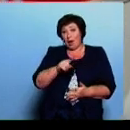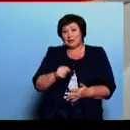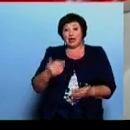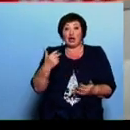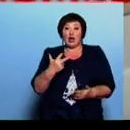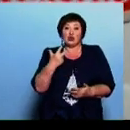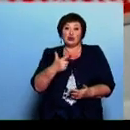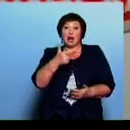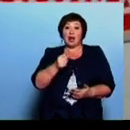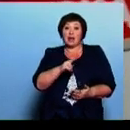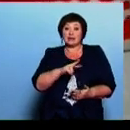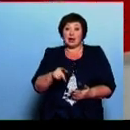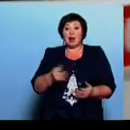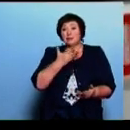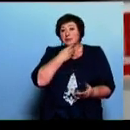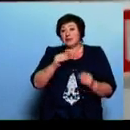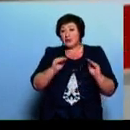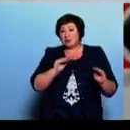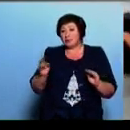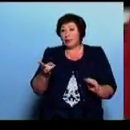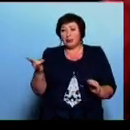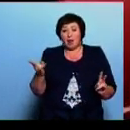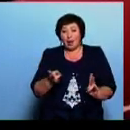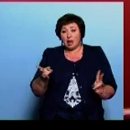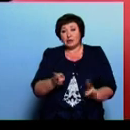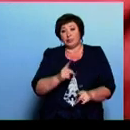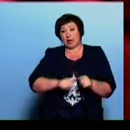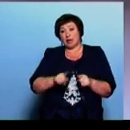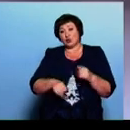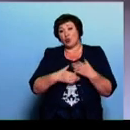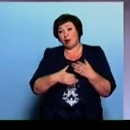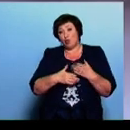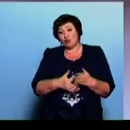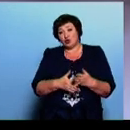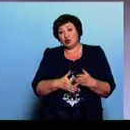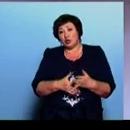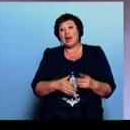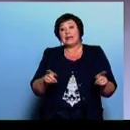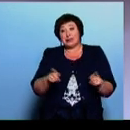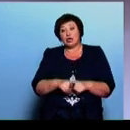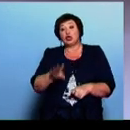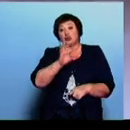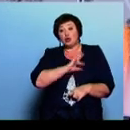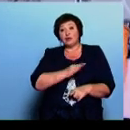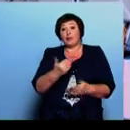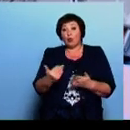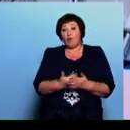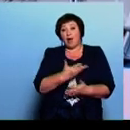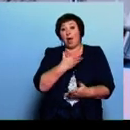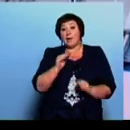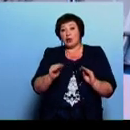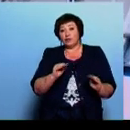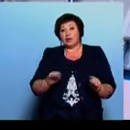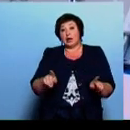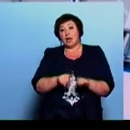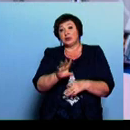2 «Газели». Техника оснащена всем необходимым, доедет куда нужно и в дождь, и в снег. Также используем новое оборудование, такое как,